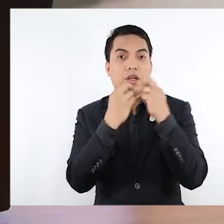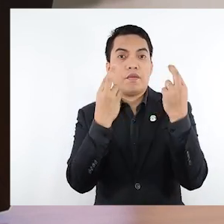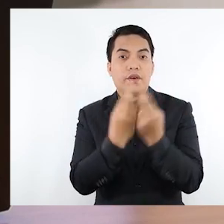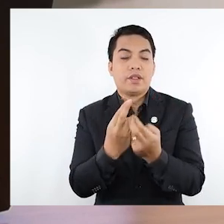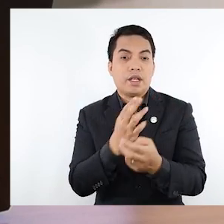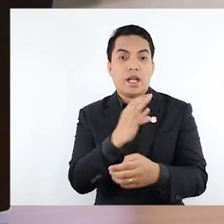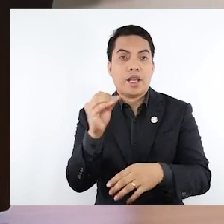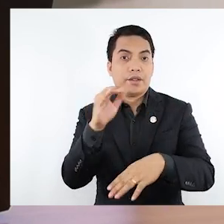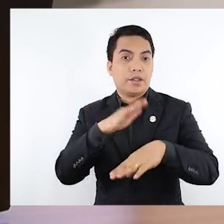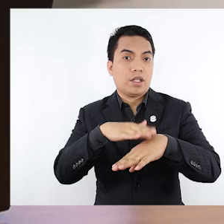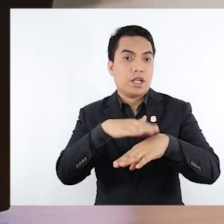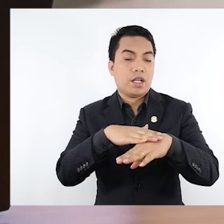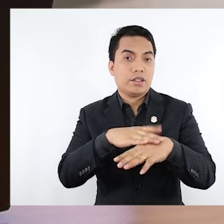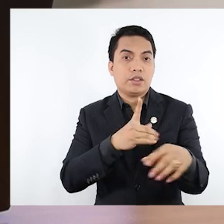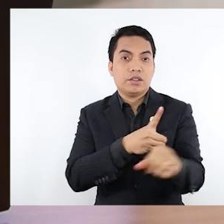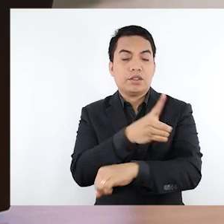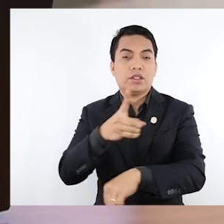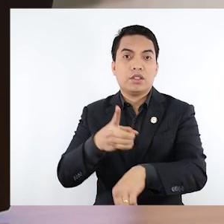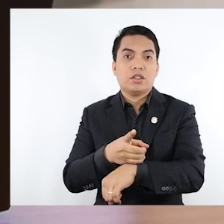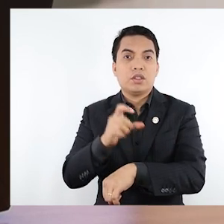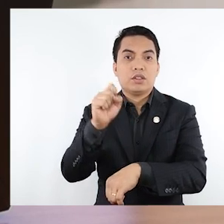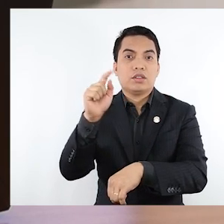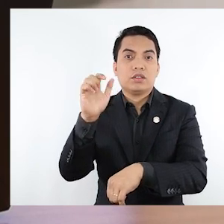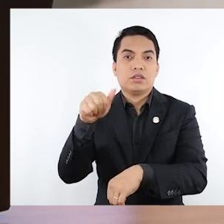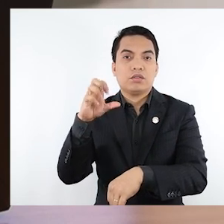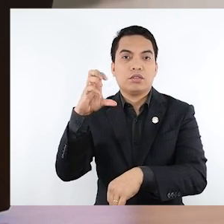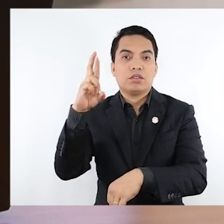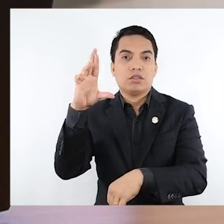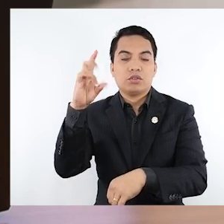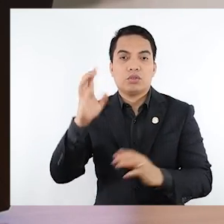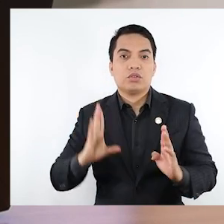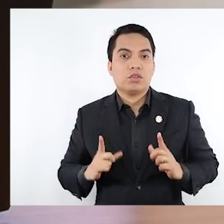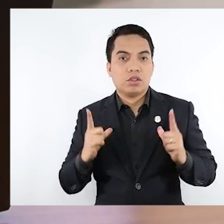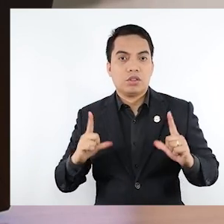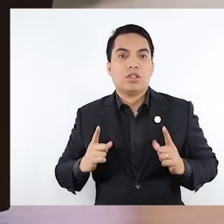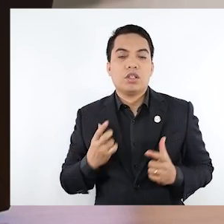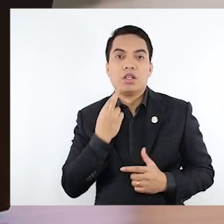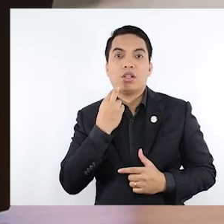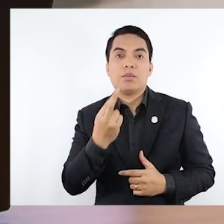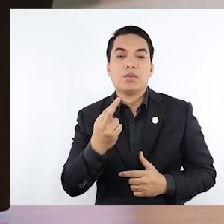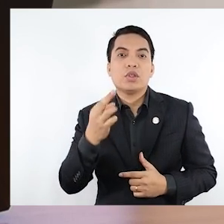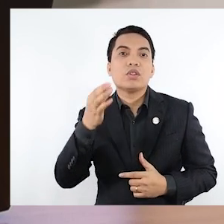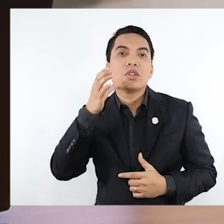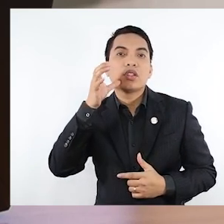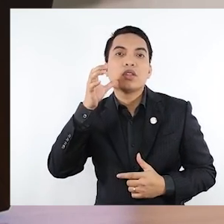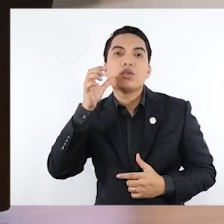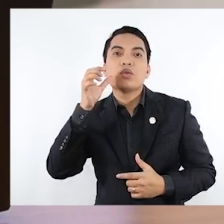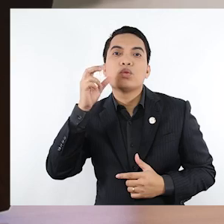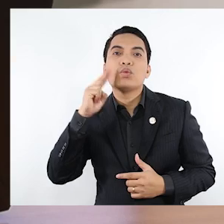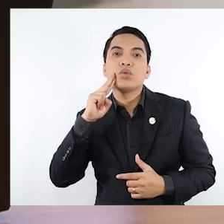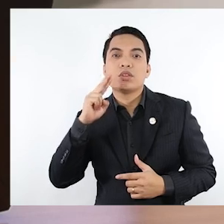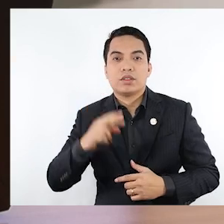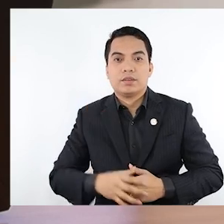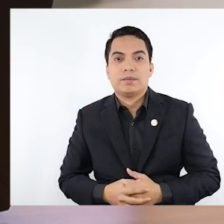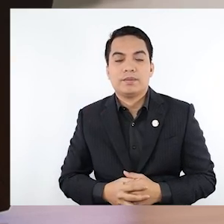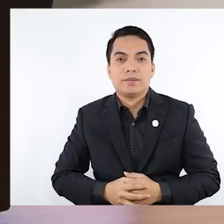and consultation sa distrito ng Santa Cruz, Laguna. Magbabalita si kapatid na Catherine Urtula.